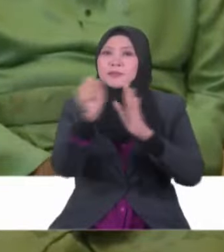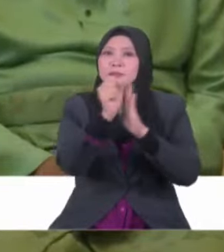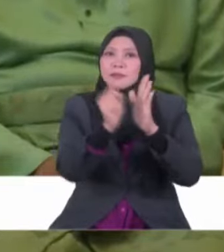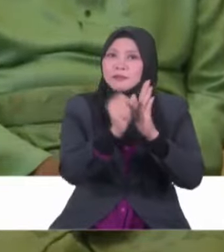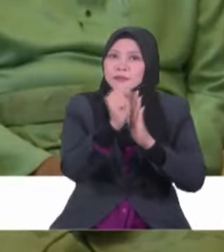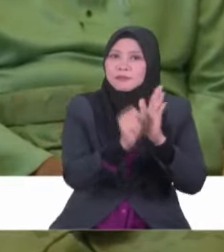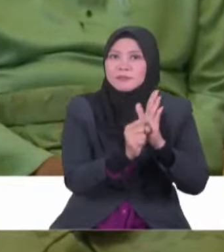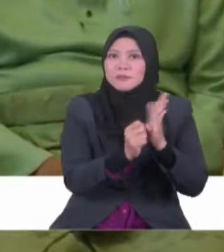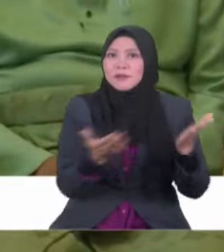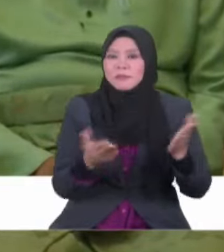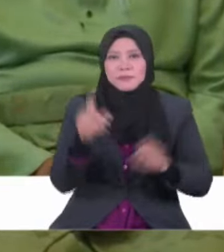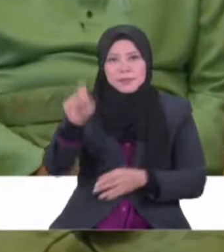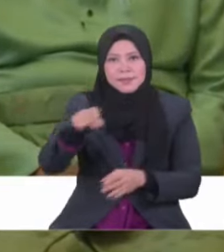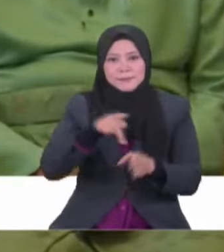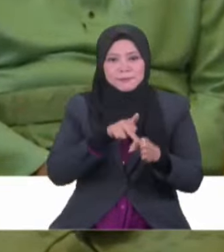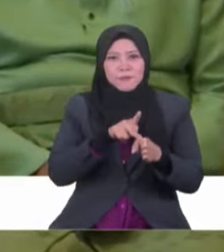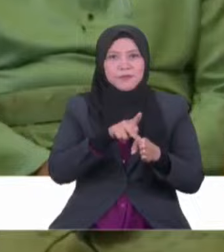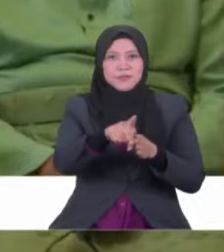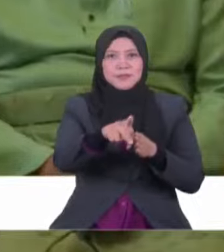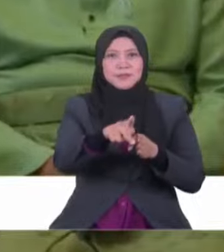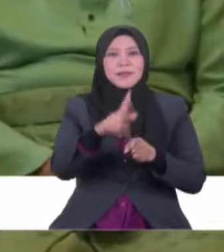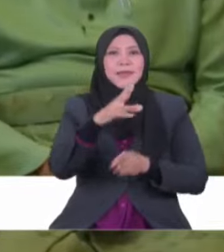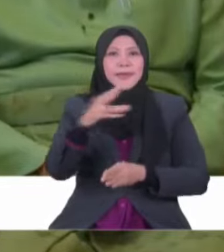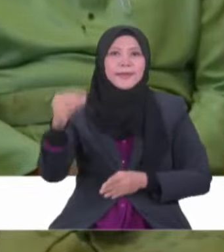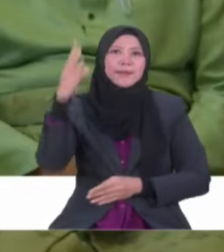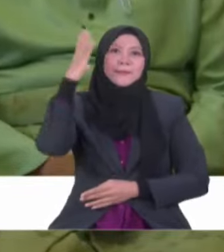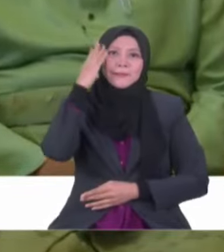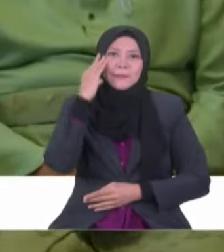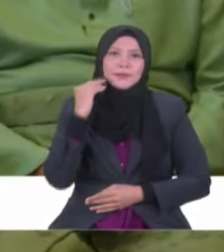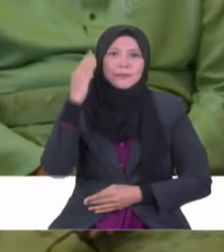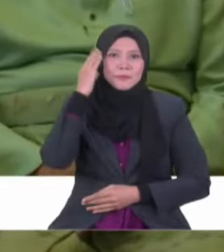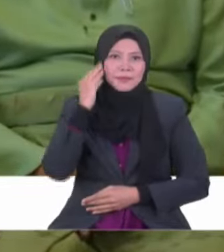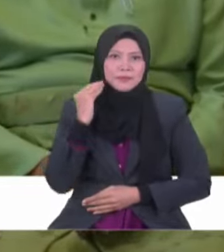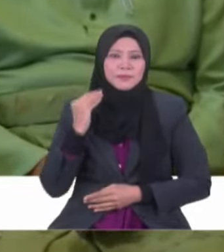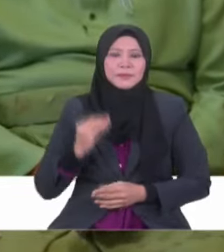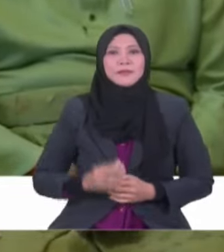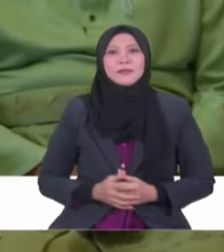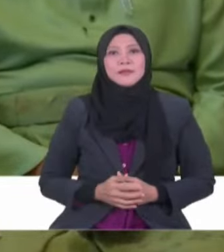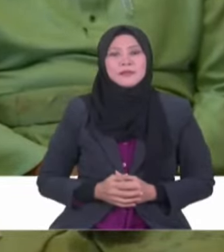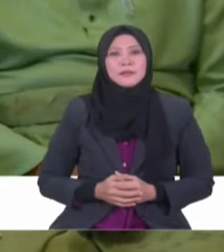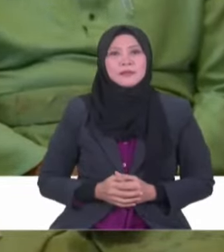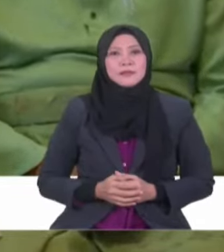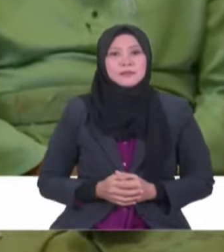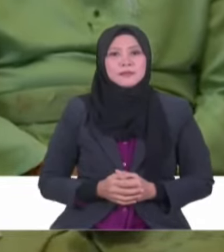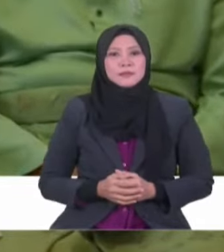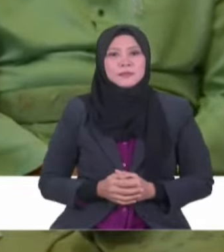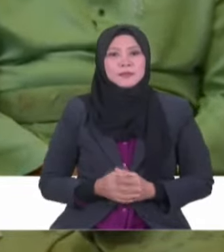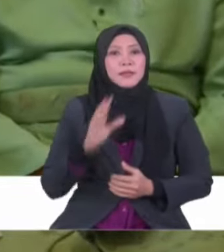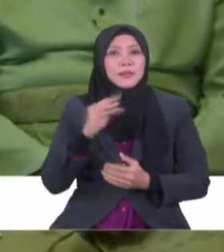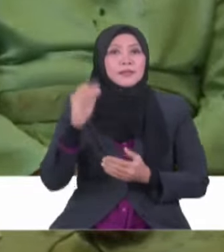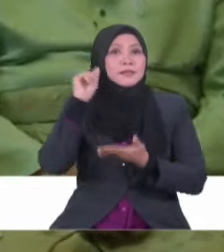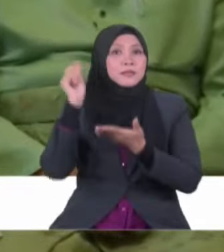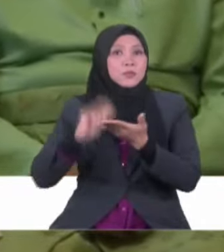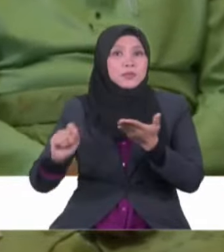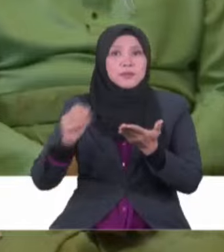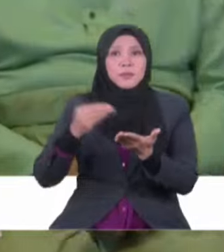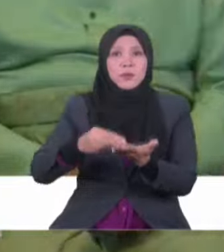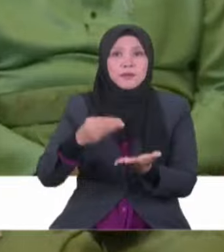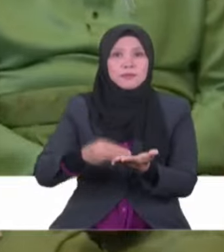Syaratnya profesionalisme, pengalaman. Dan tentunya Setiausaha